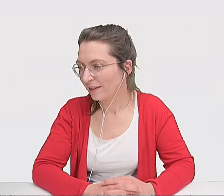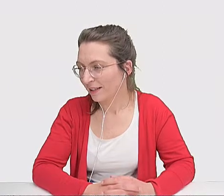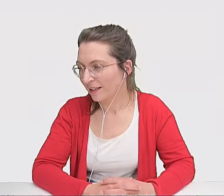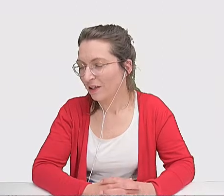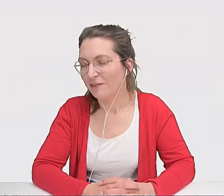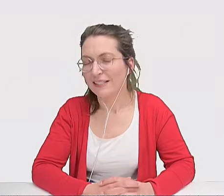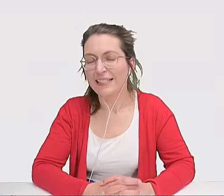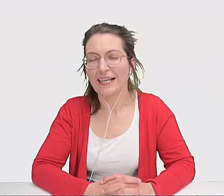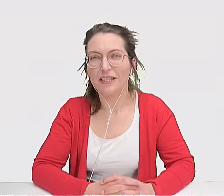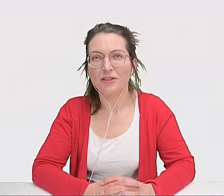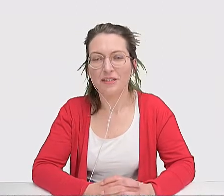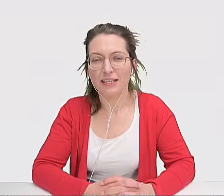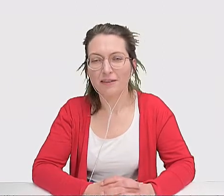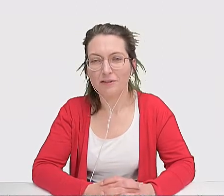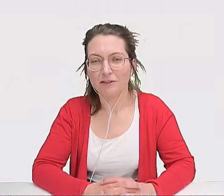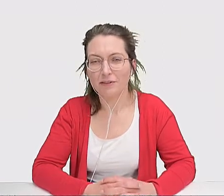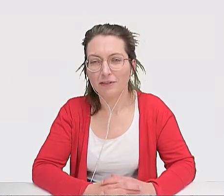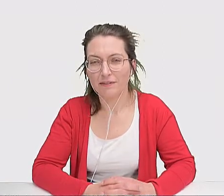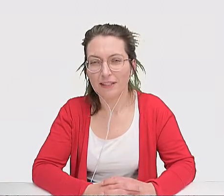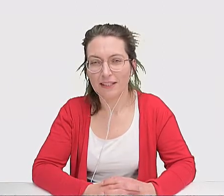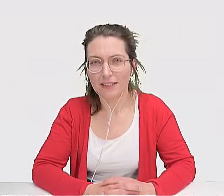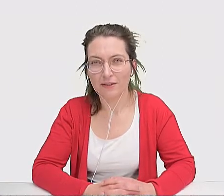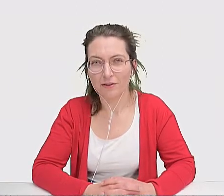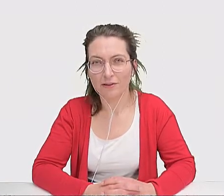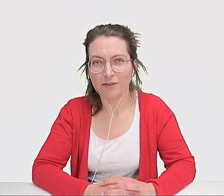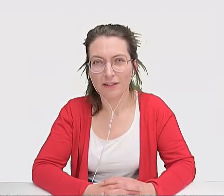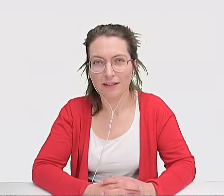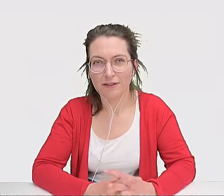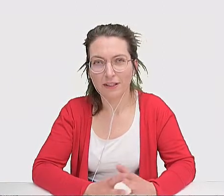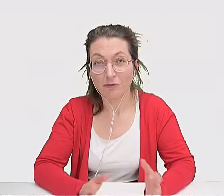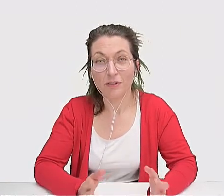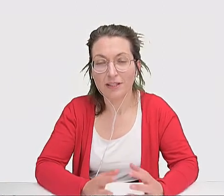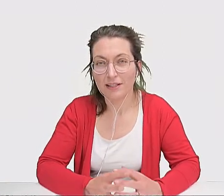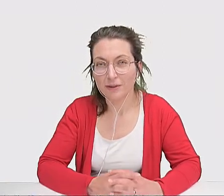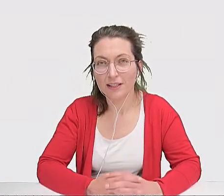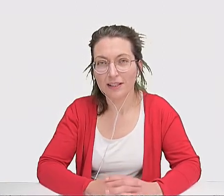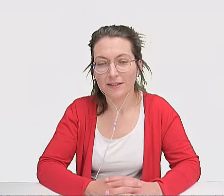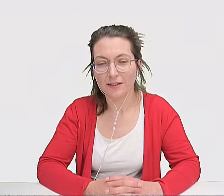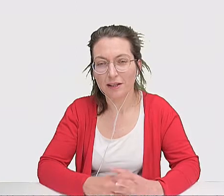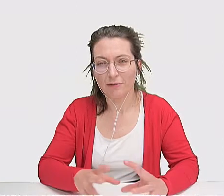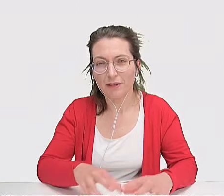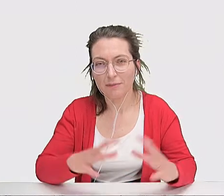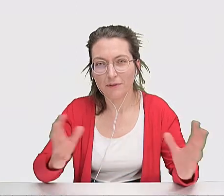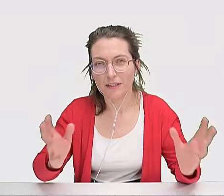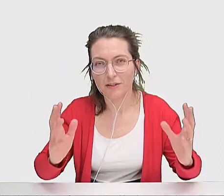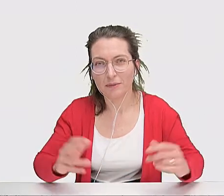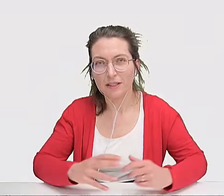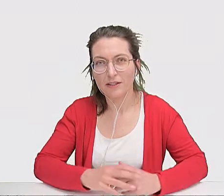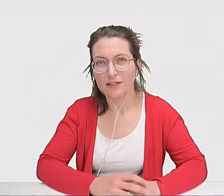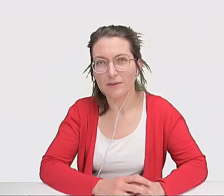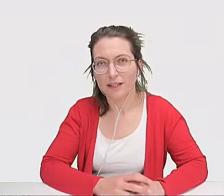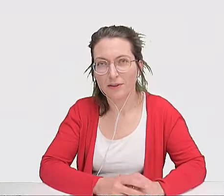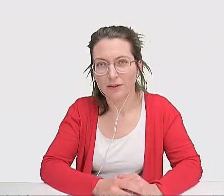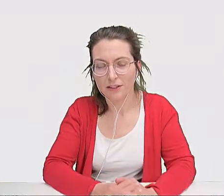Lösung. Genau. Was ich gerade noch sagen wollte, Wolfgang, was ich ganz toll finde, dass ich wusste das auch nicht, dass ihr die Aufgaben quasi aus einem internationalen